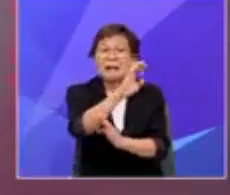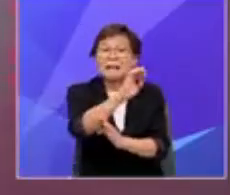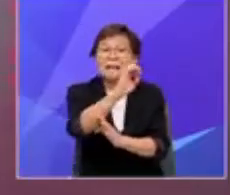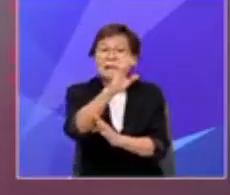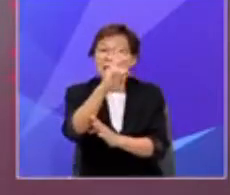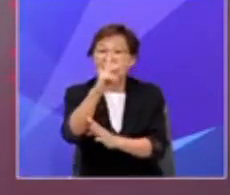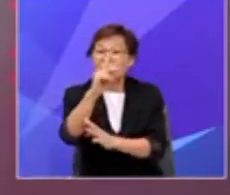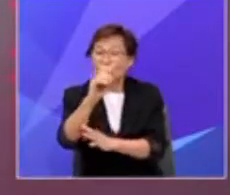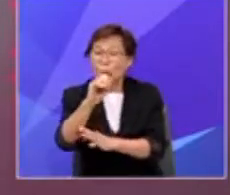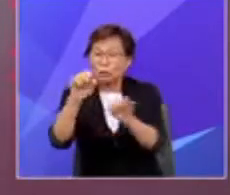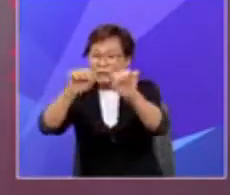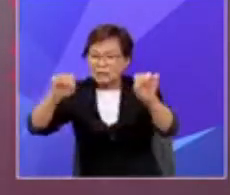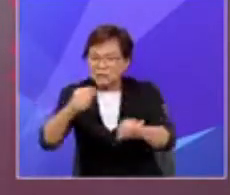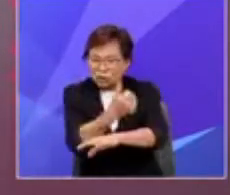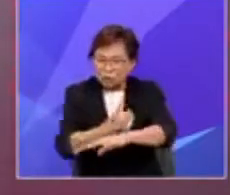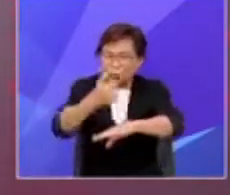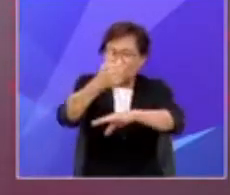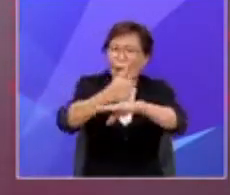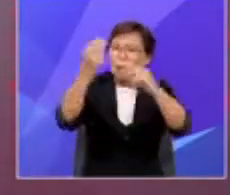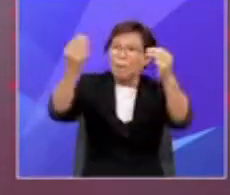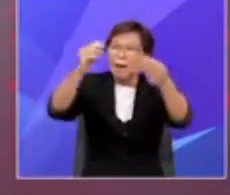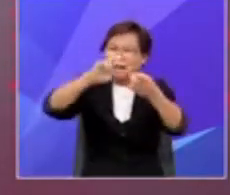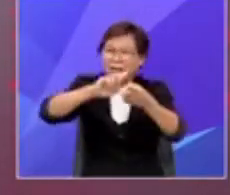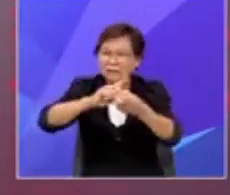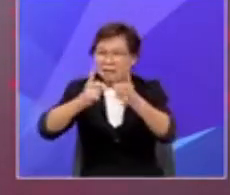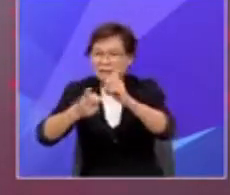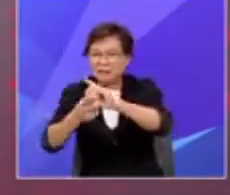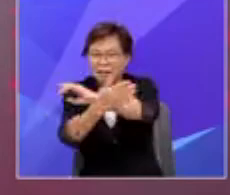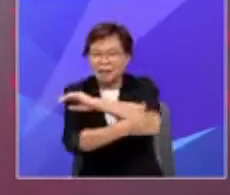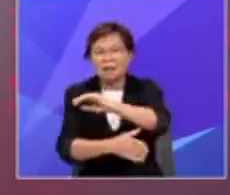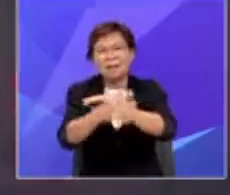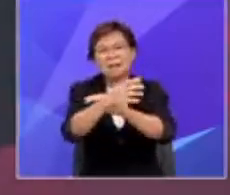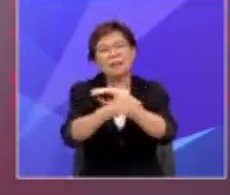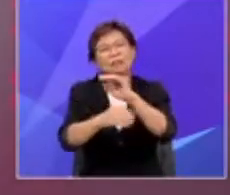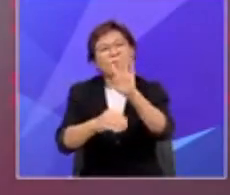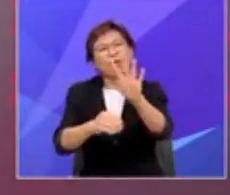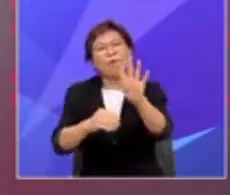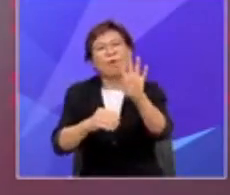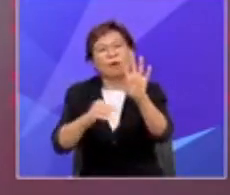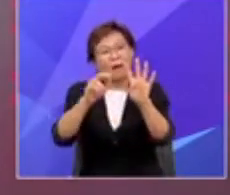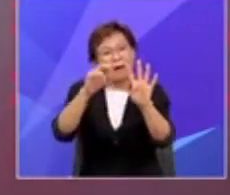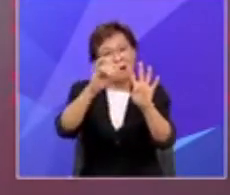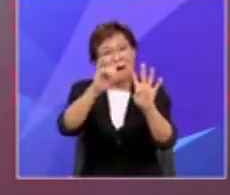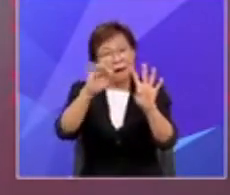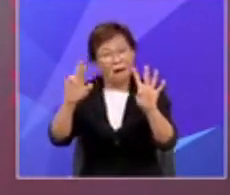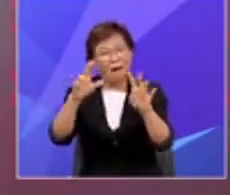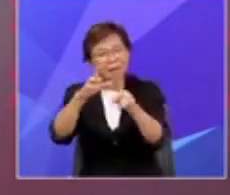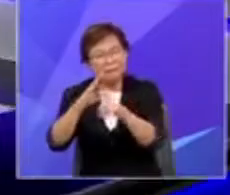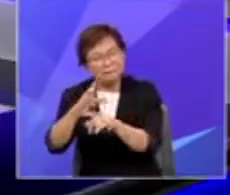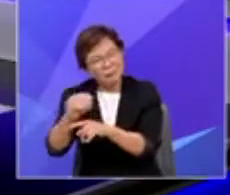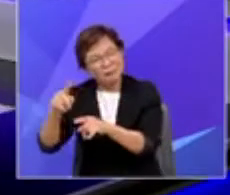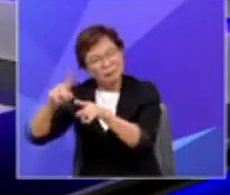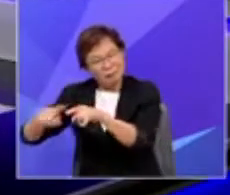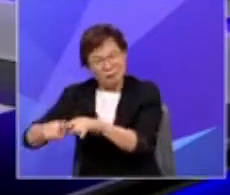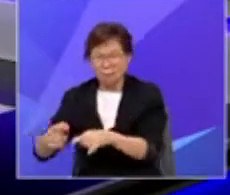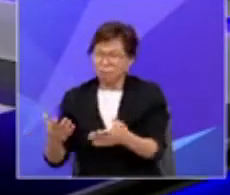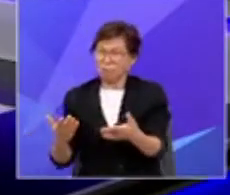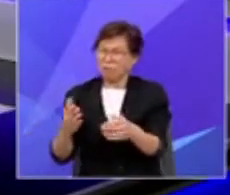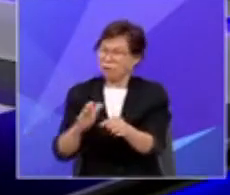itu jadi kita tumbuhkan majelis digital negara dan voila dan sebagainya cukupkah